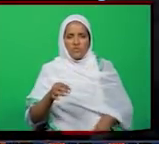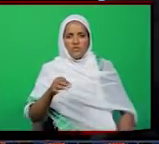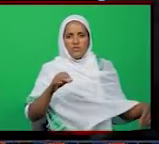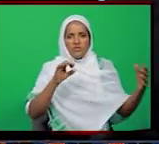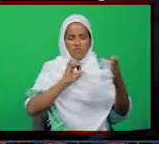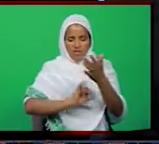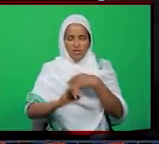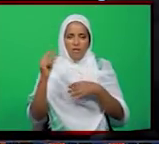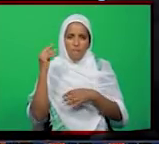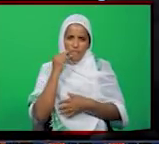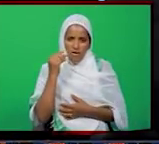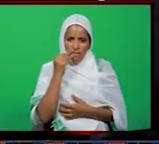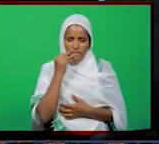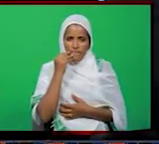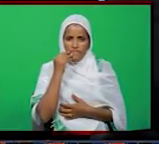ልደታ ለማርያም